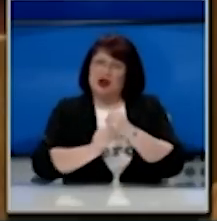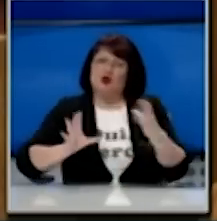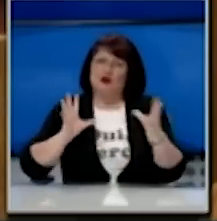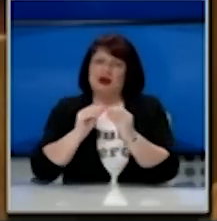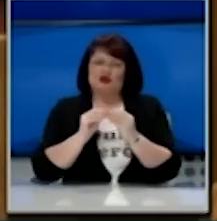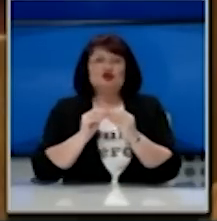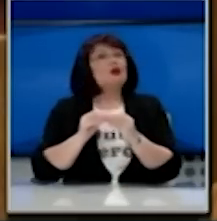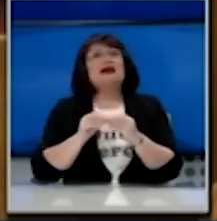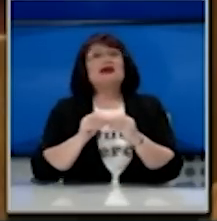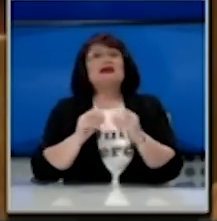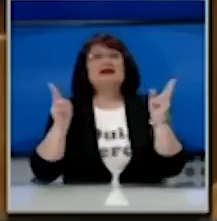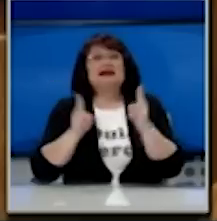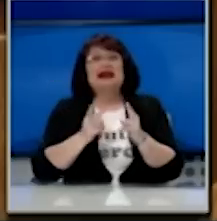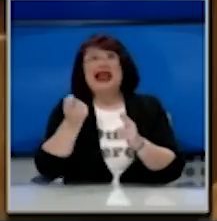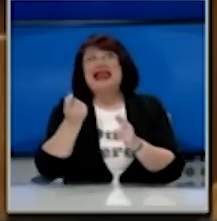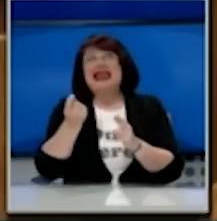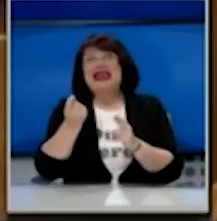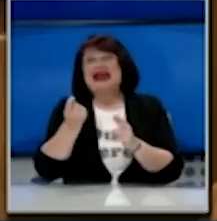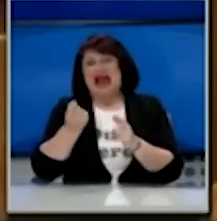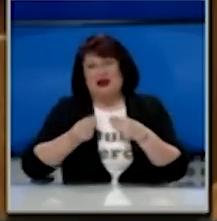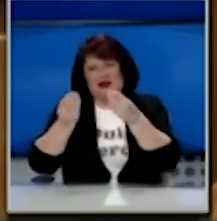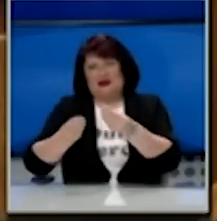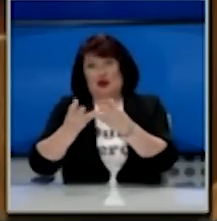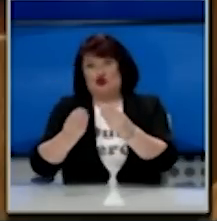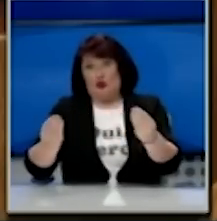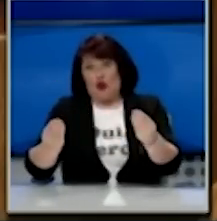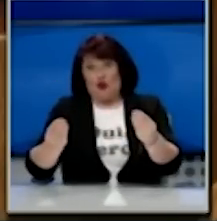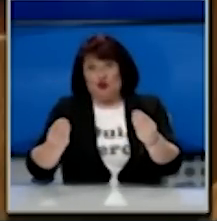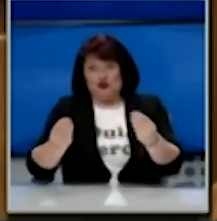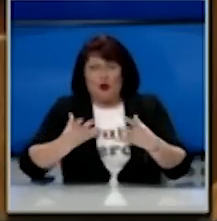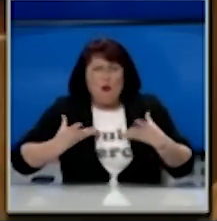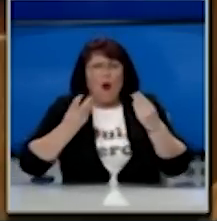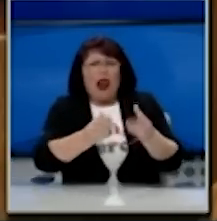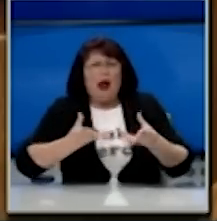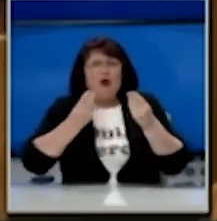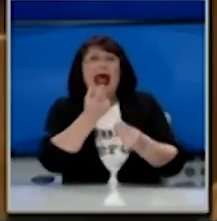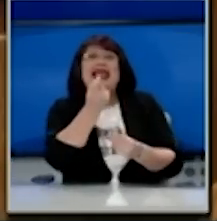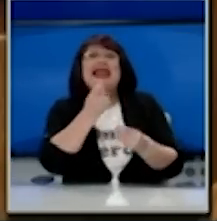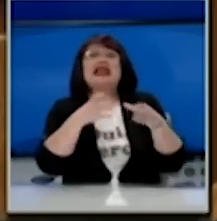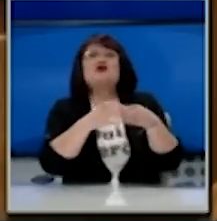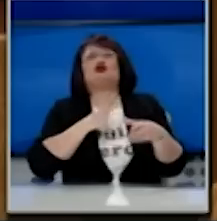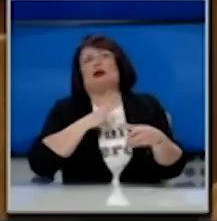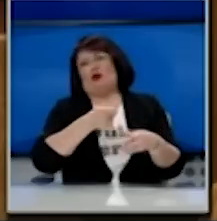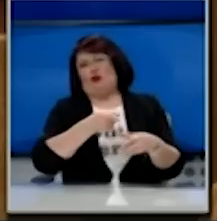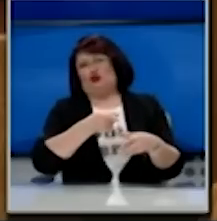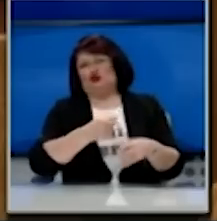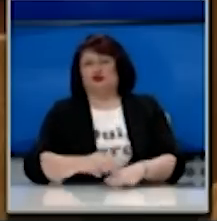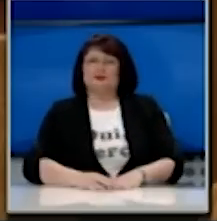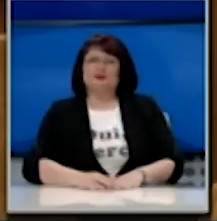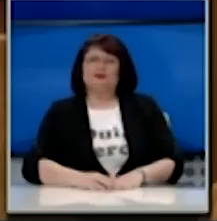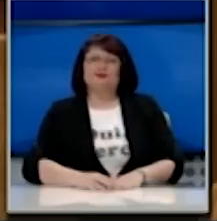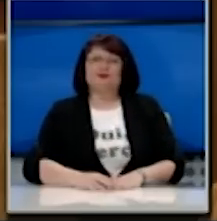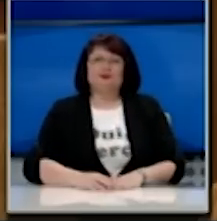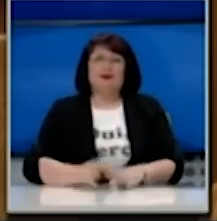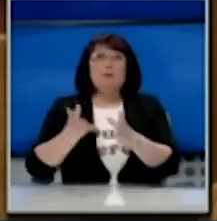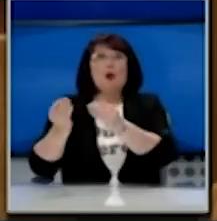συμπυκνώνεται στη φράση «λίγα για τους πολλούς και πολλά για τους λίγους». Και αυτά τα λίγα για τους πολλούς δεν θα είναι μόνο